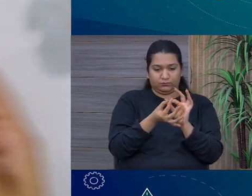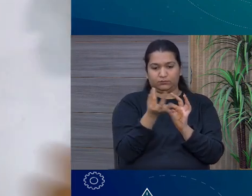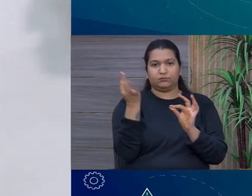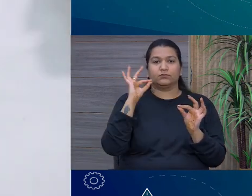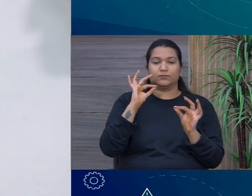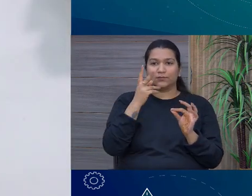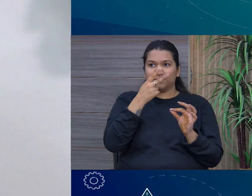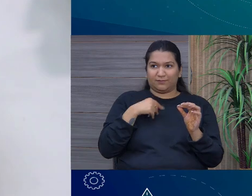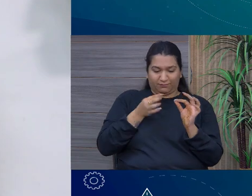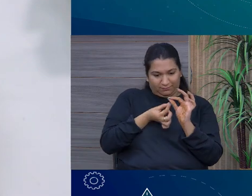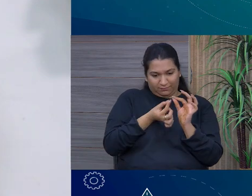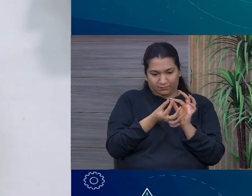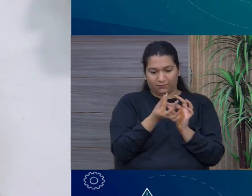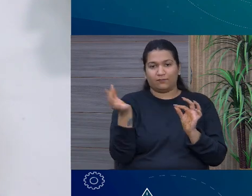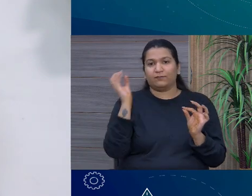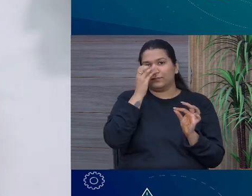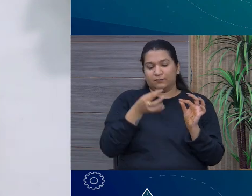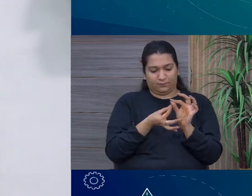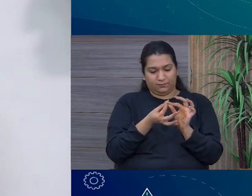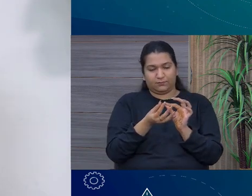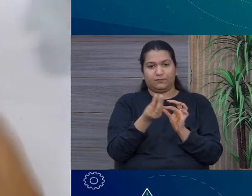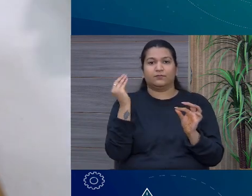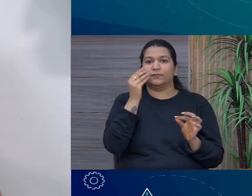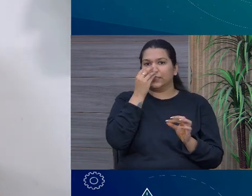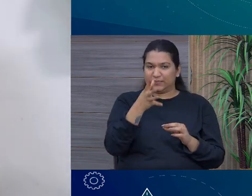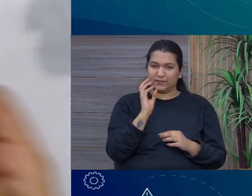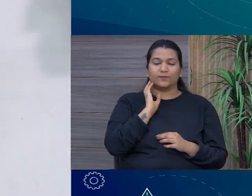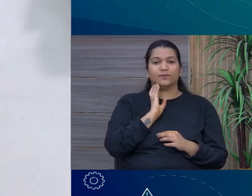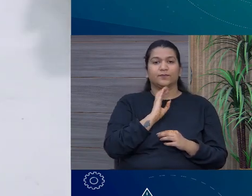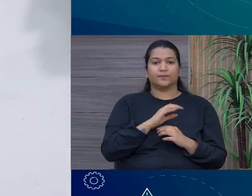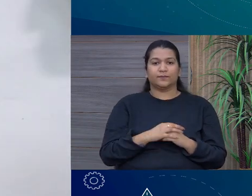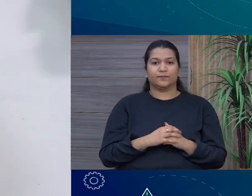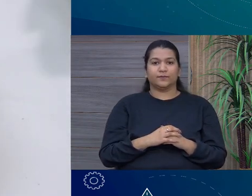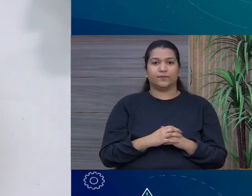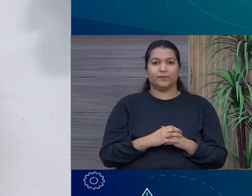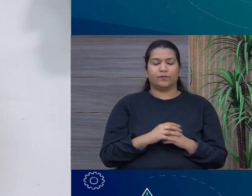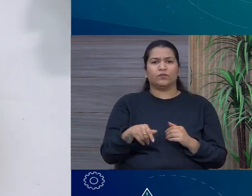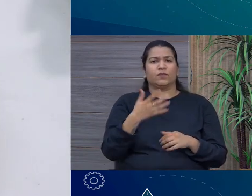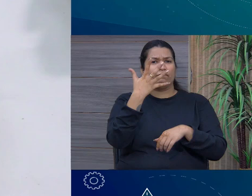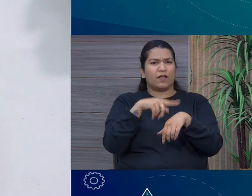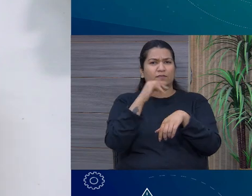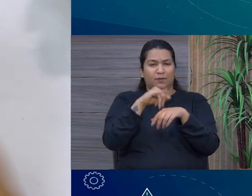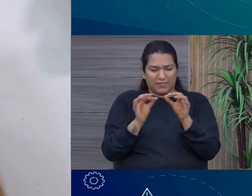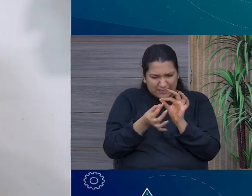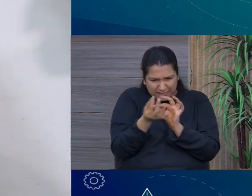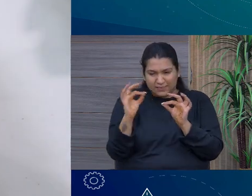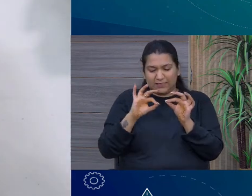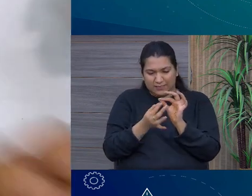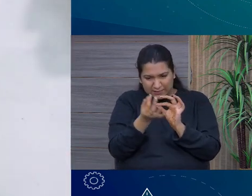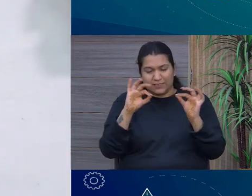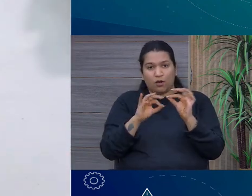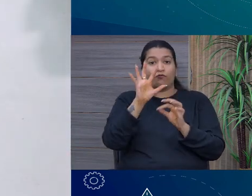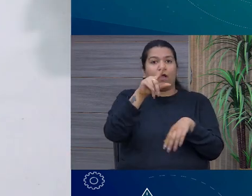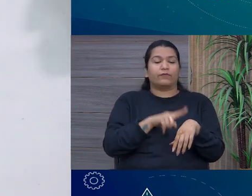जाए। आप देखिए मैंने यहाँ पे लगभग 5-6 बारी इस निडल को इसके अंदर इंसर्ट किया